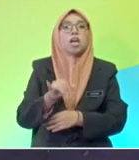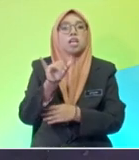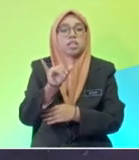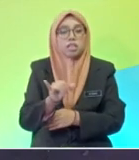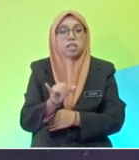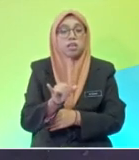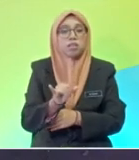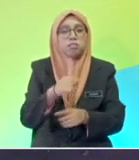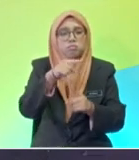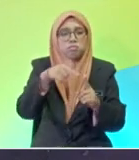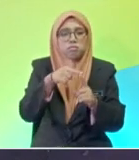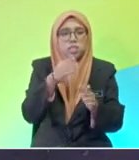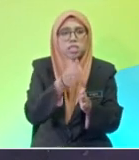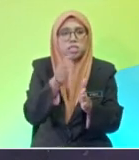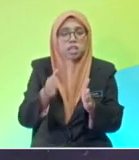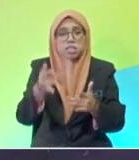macam